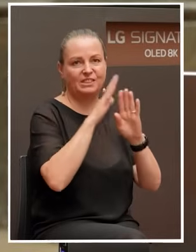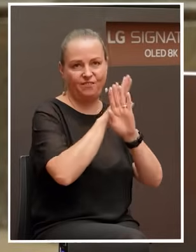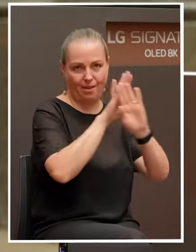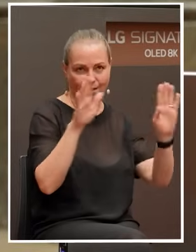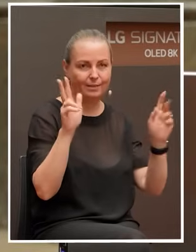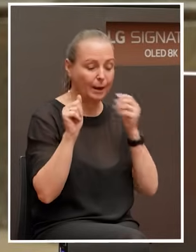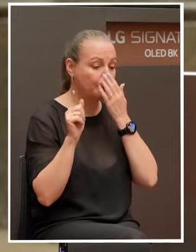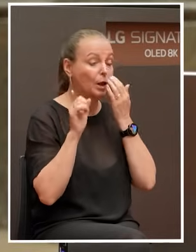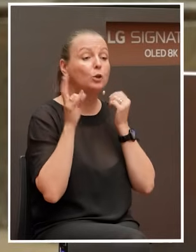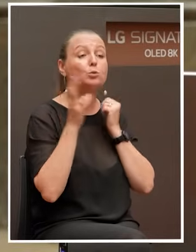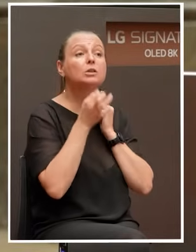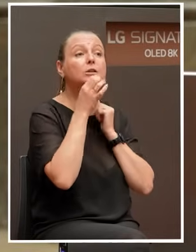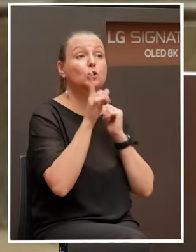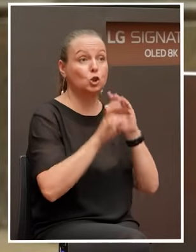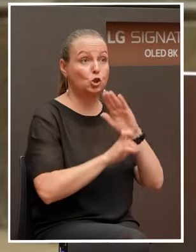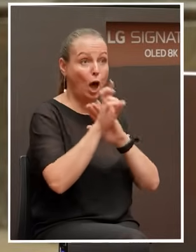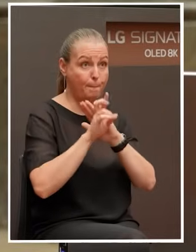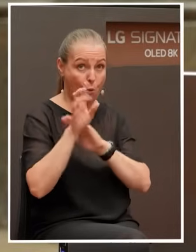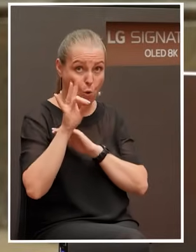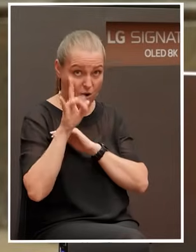сказать, что, с одной стороны, соборы были